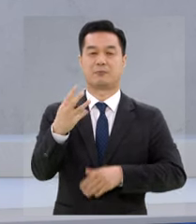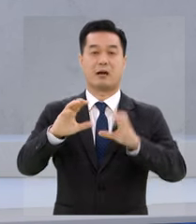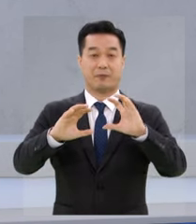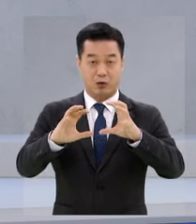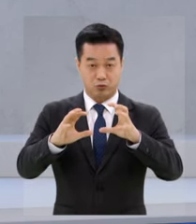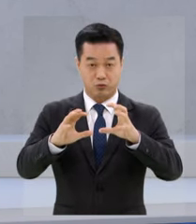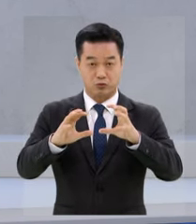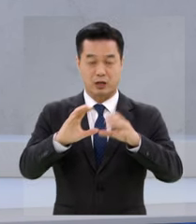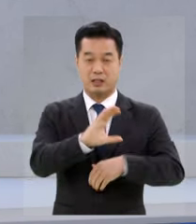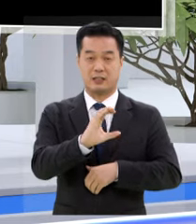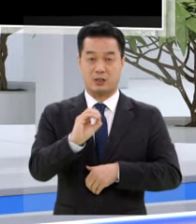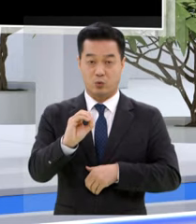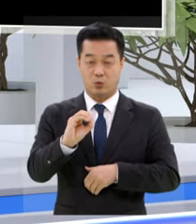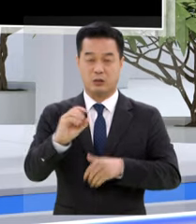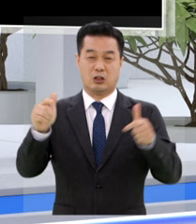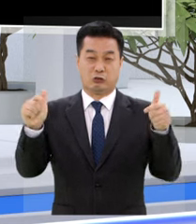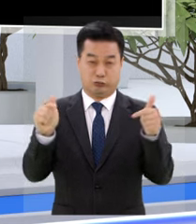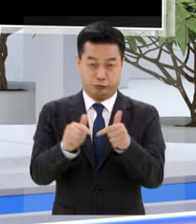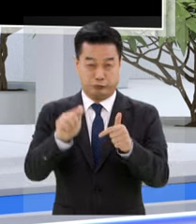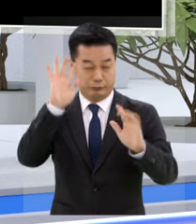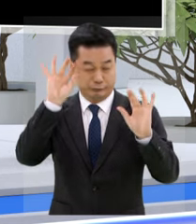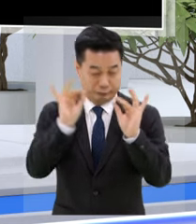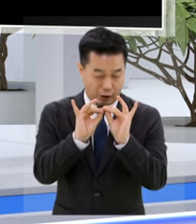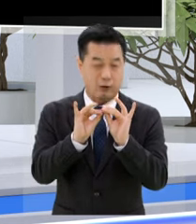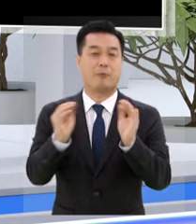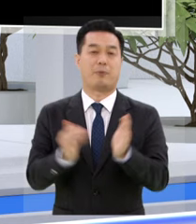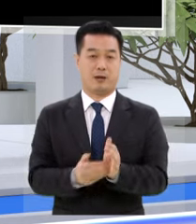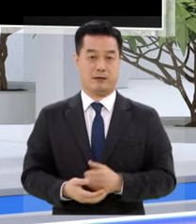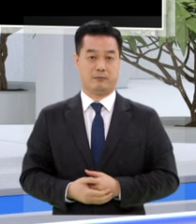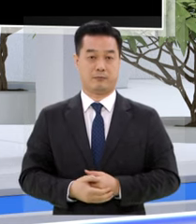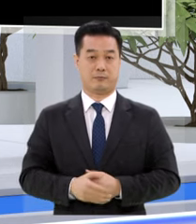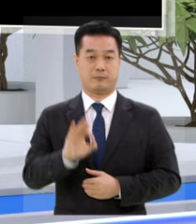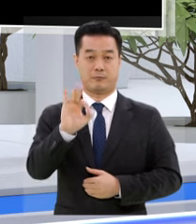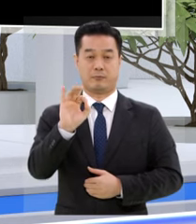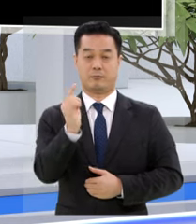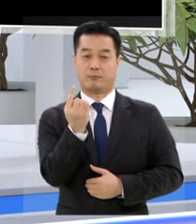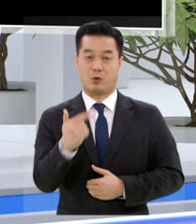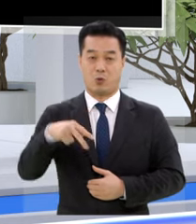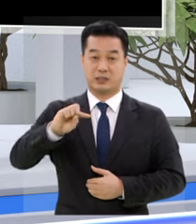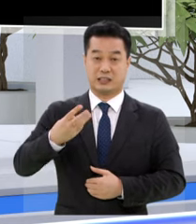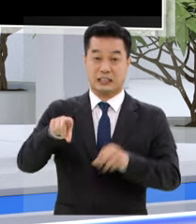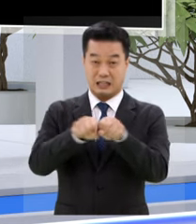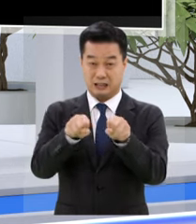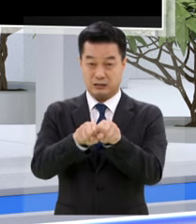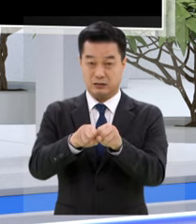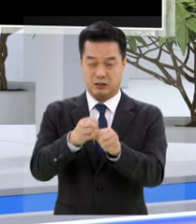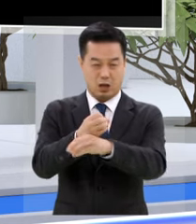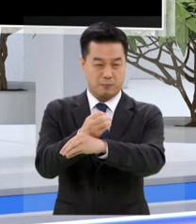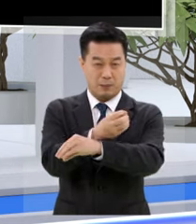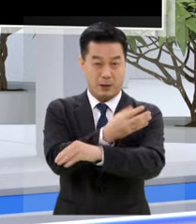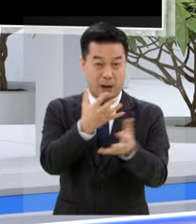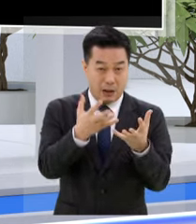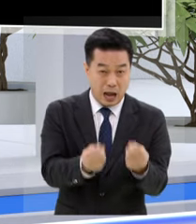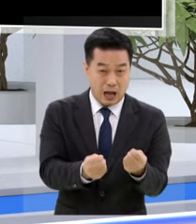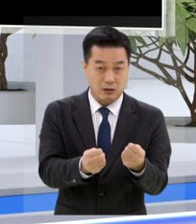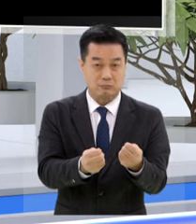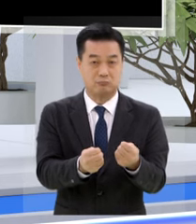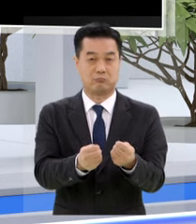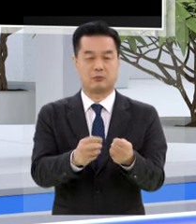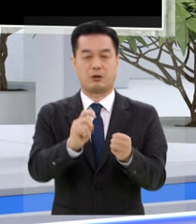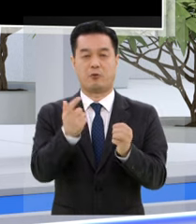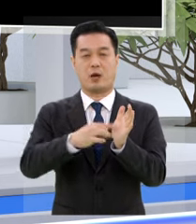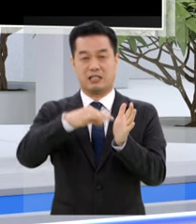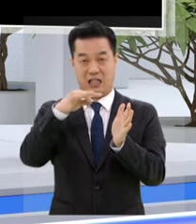달성을 약속했습니다 온실가스 배출량이 많은 제품의 관세를 부과하거나 보조금을 중단하고